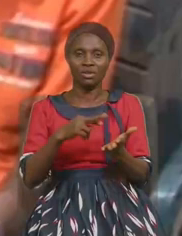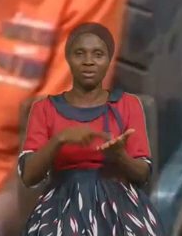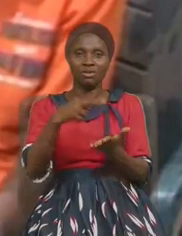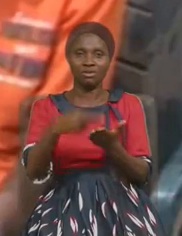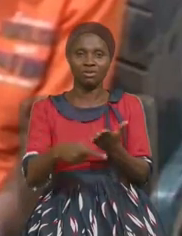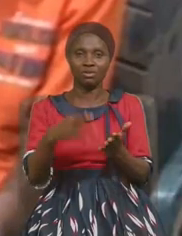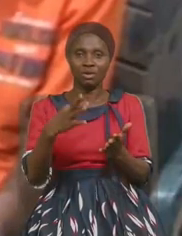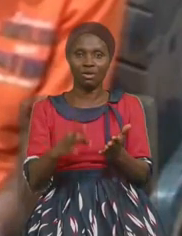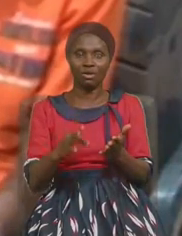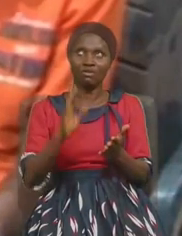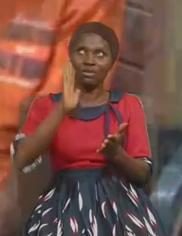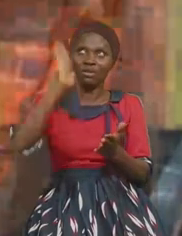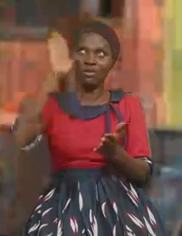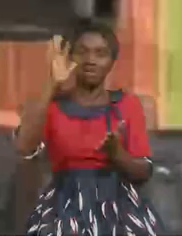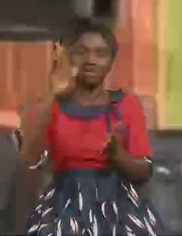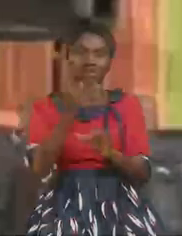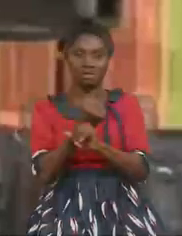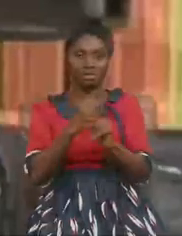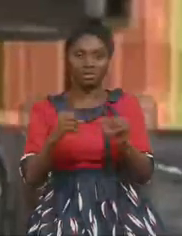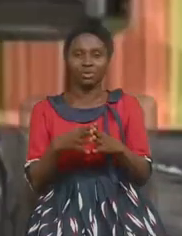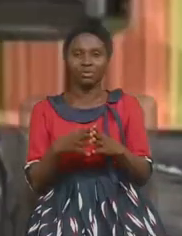sa rédemption.